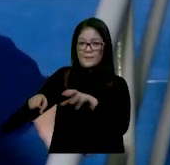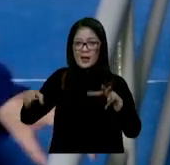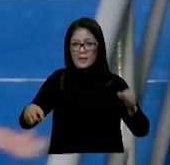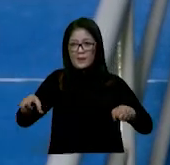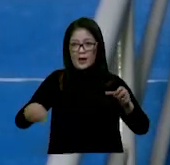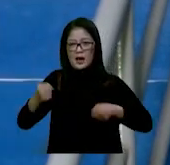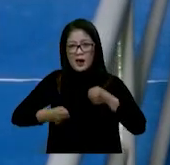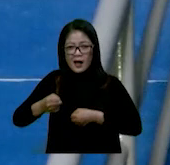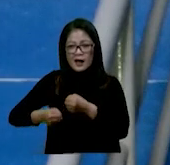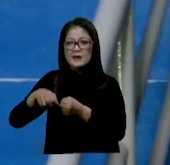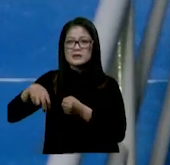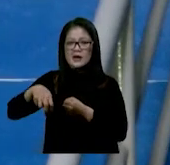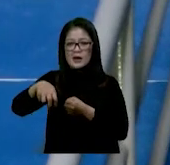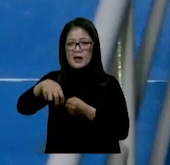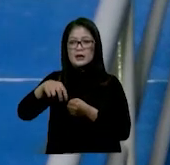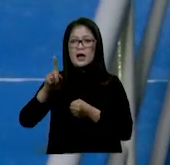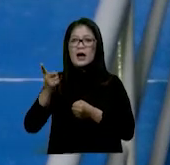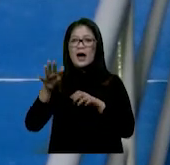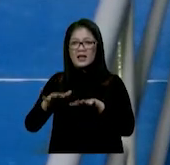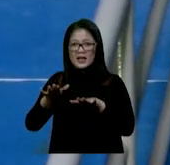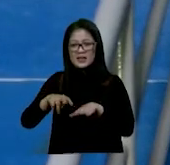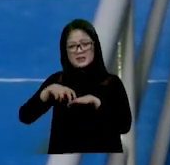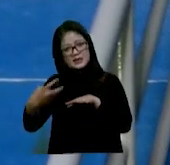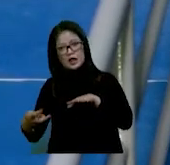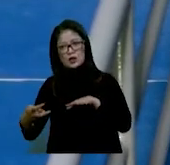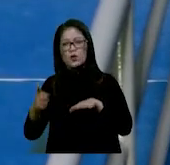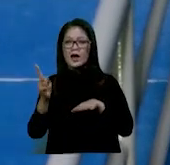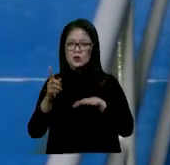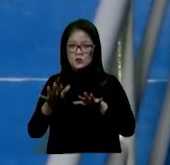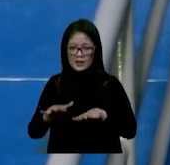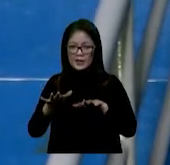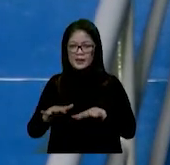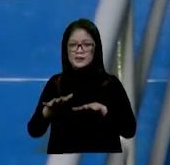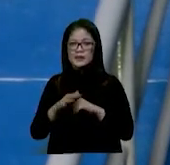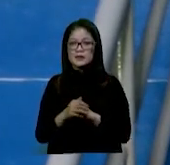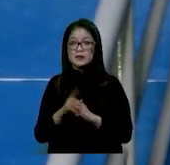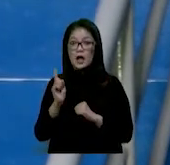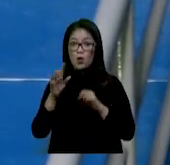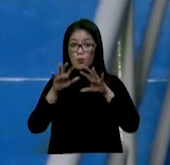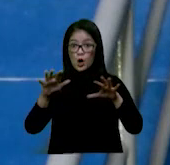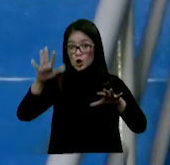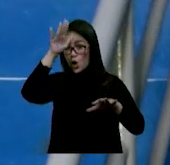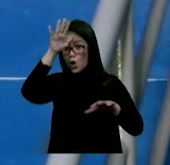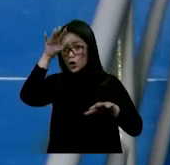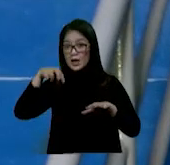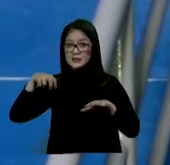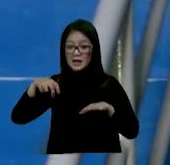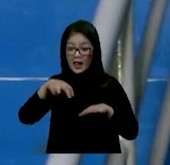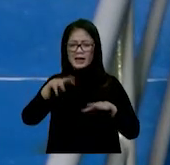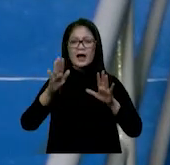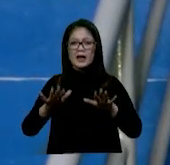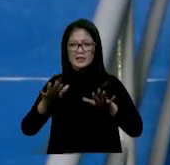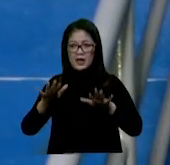terjatuh, bahkan terinjak-injak jika puluhan bahkan ratusan orang melakukan evakuasi secara bersamaan. Khusus untuk wanita, ada beberapa hal